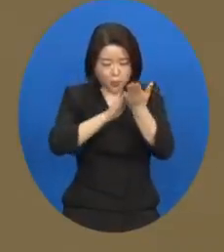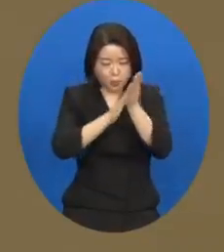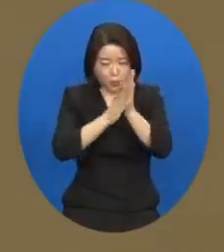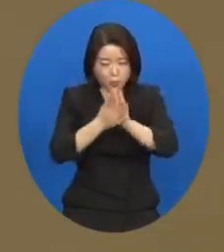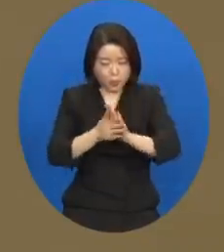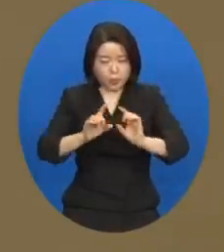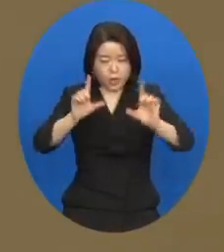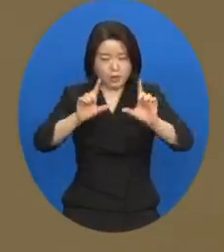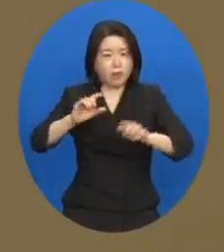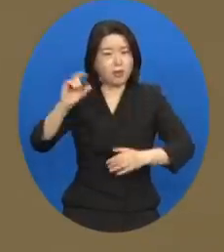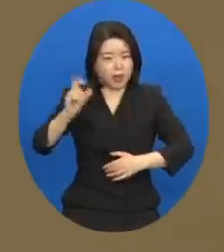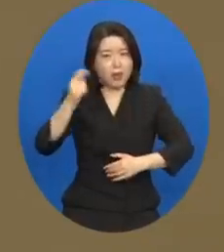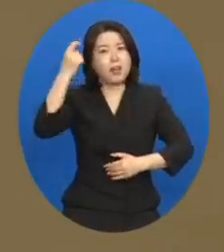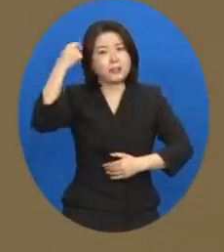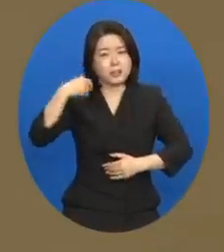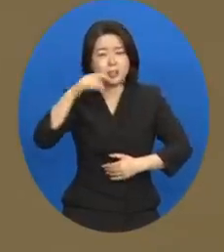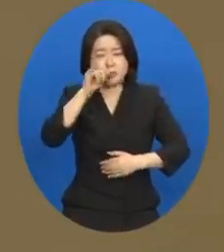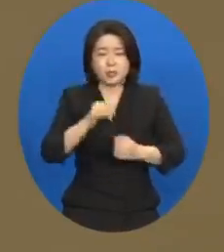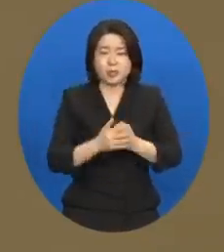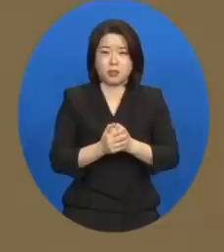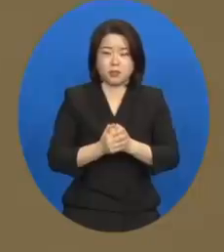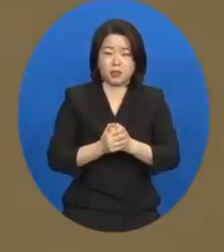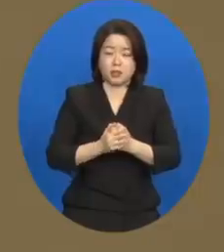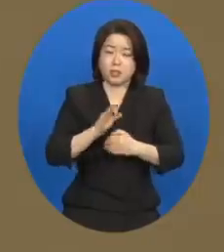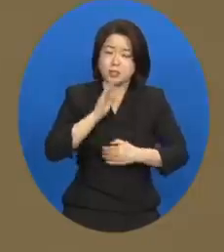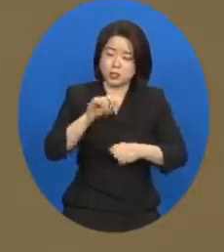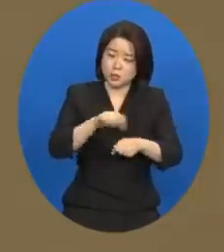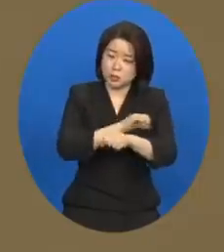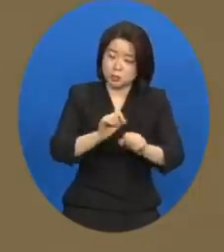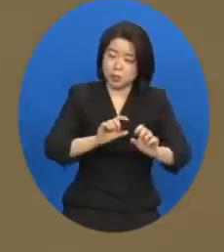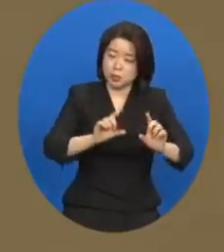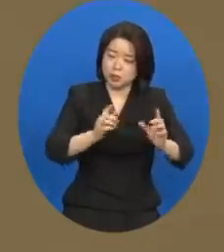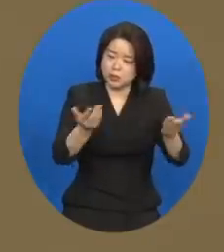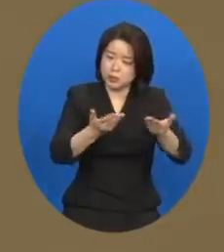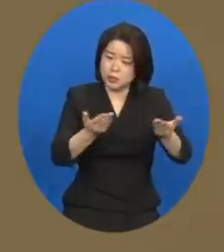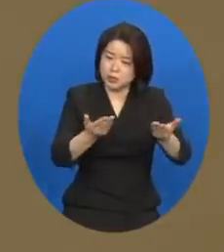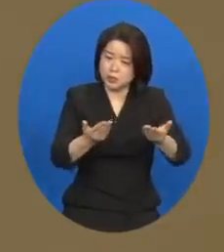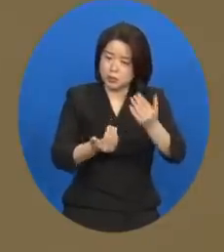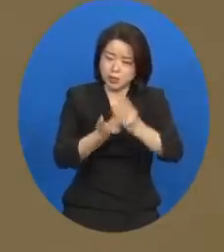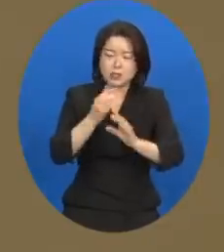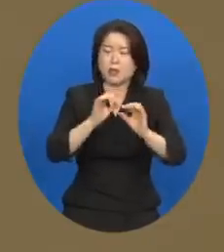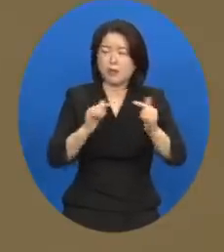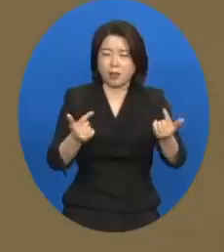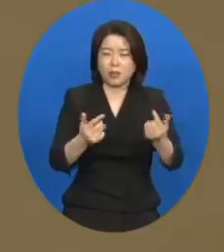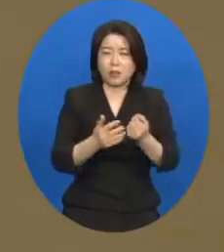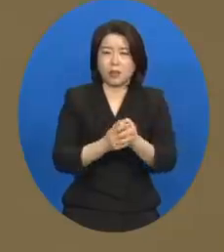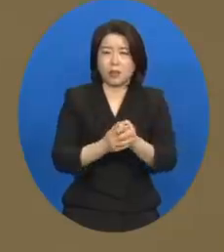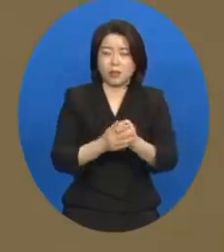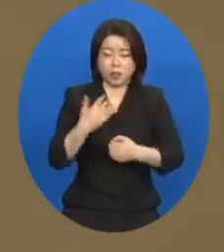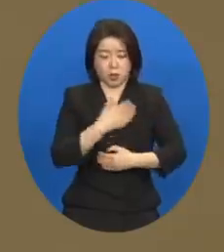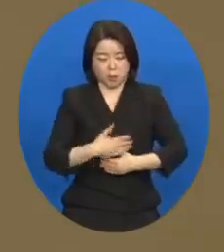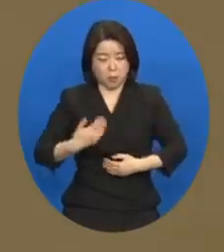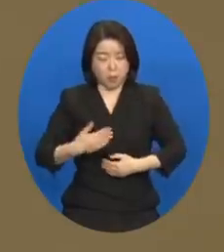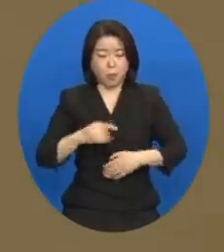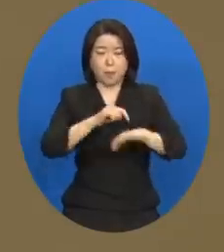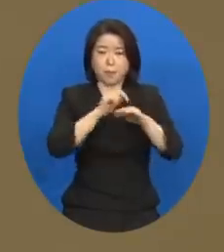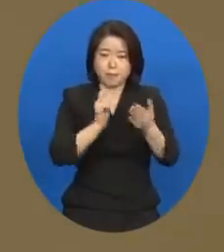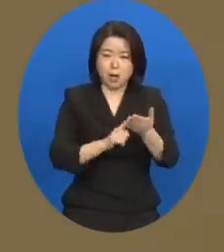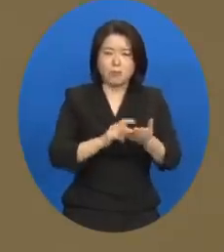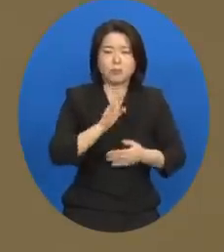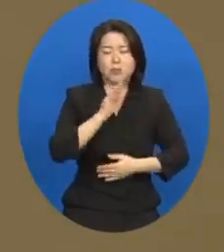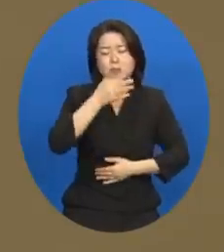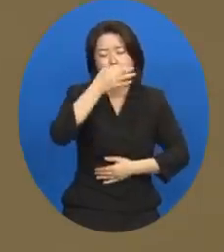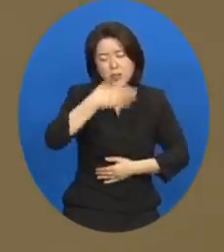든다. 실제로는 특별한 일이 일어났다고 할 수 없습니다. 아니, 몸과 마음은 너무나 힘이